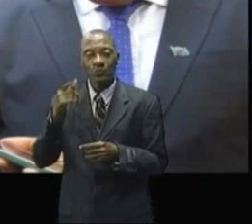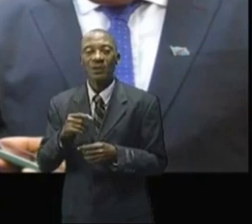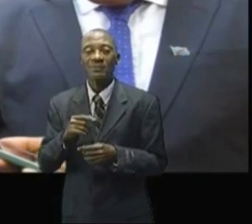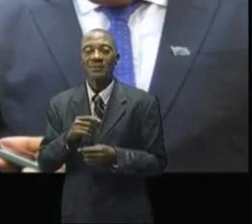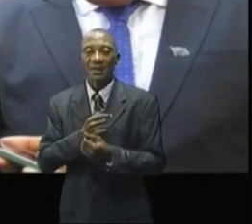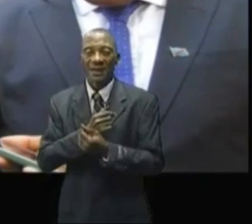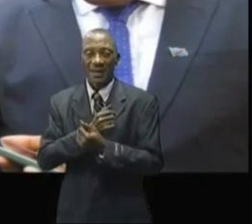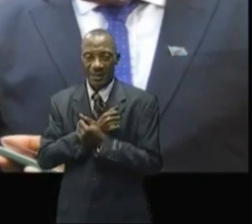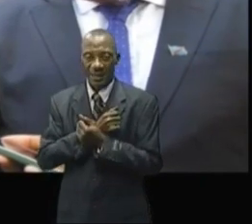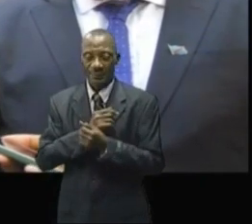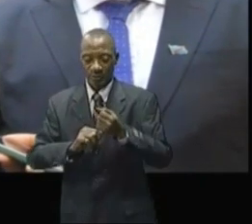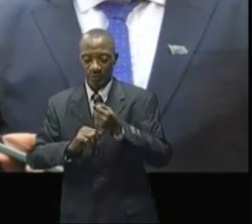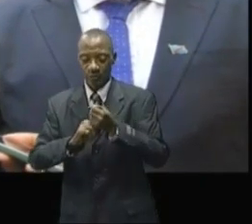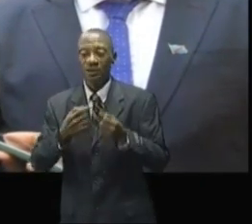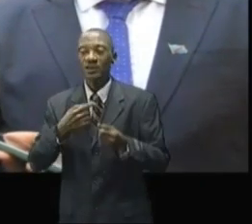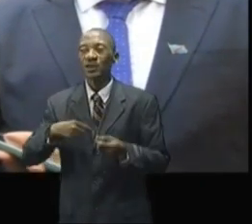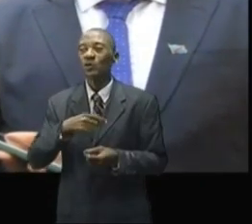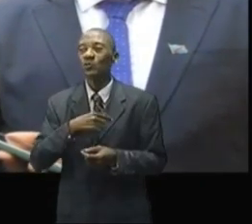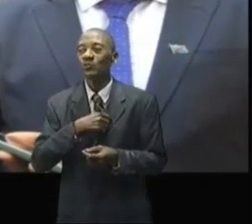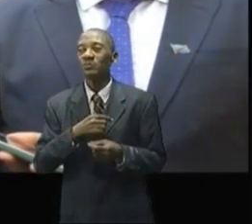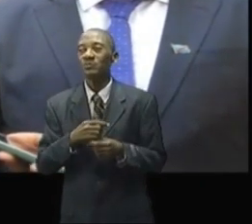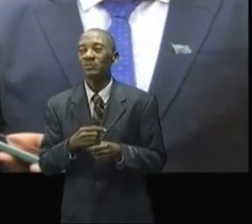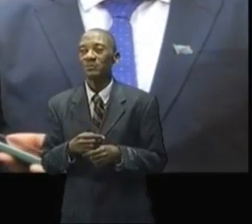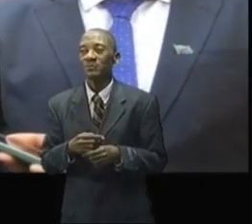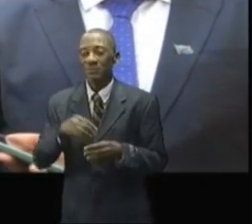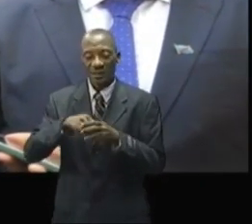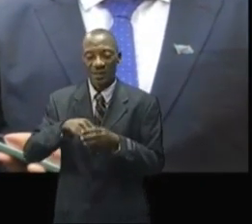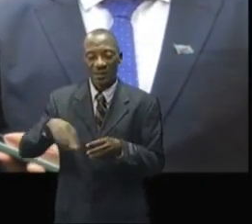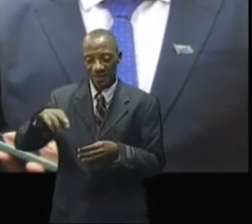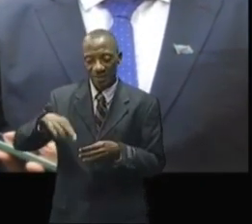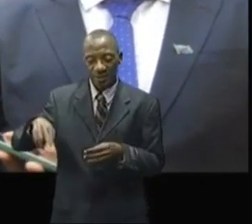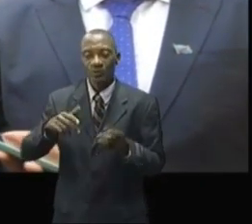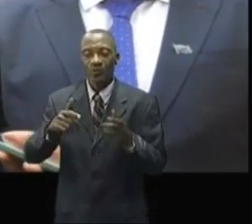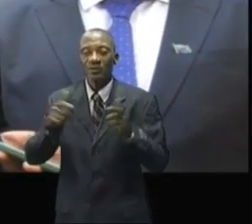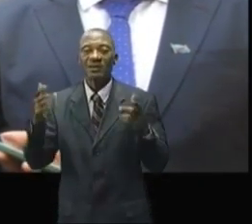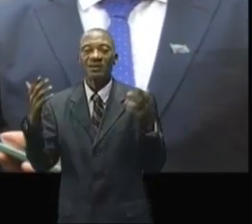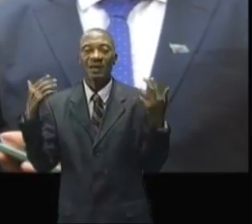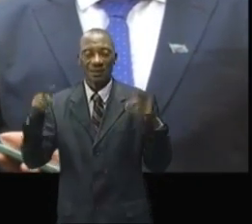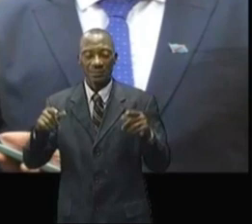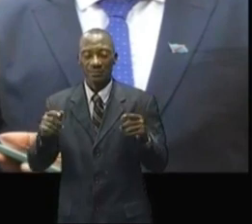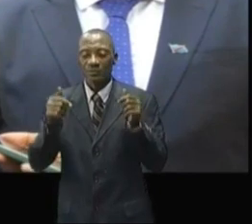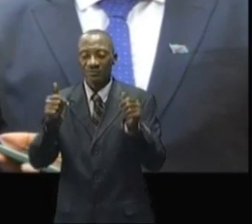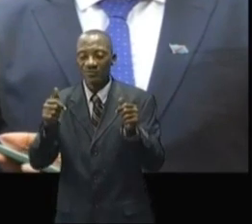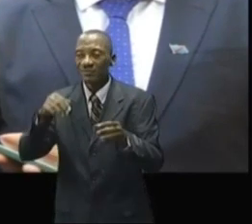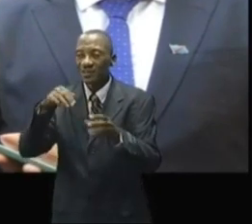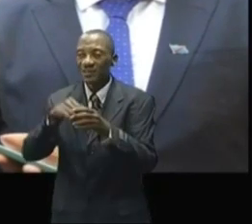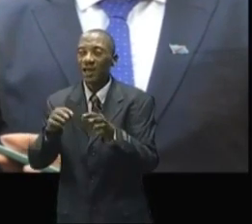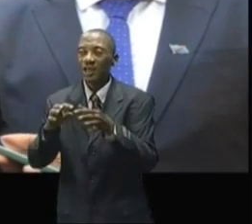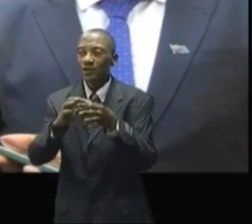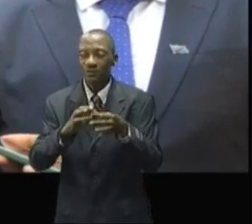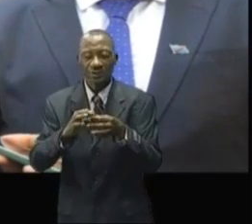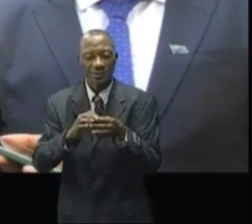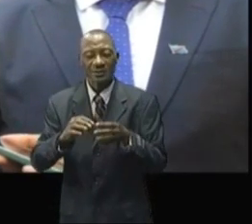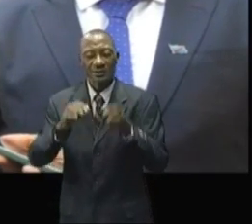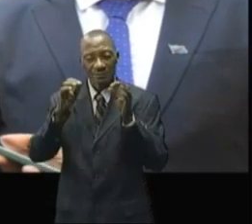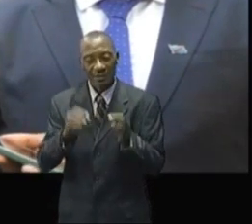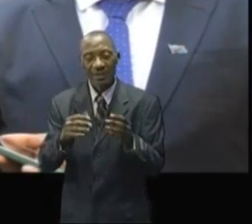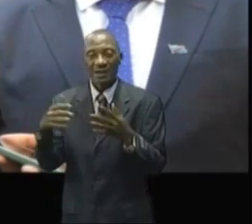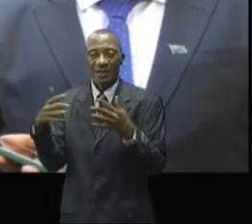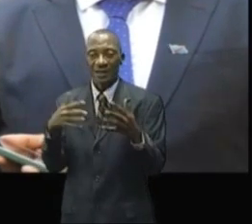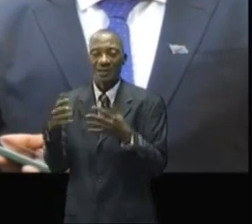de s'asseoir pour mettre tous les enjeux, tous les défis sur la table, pour avoir une